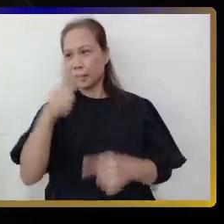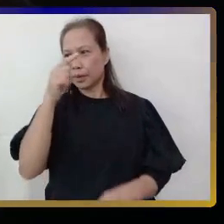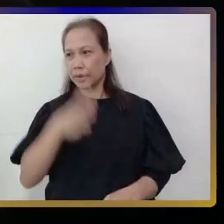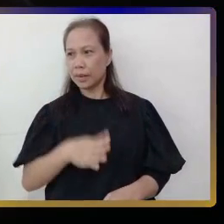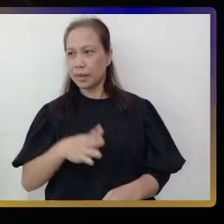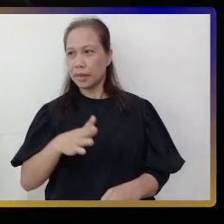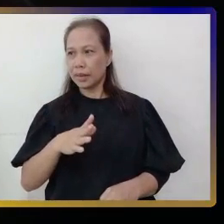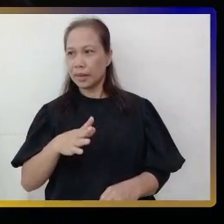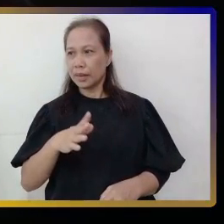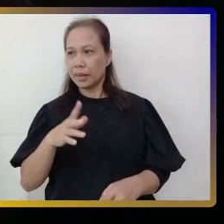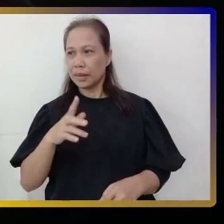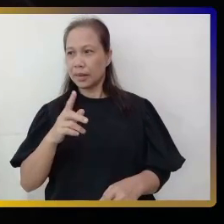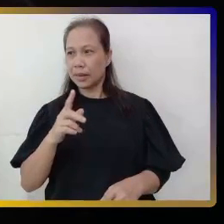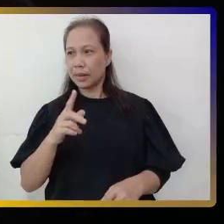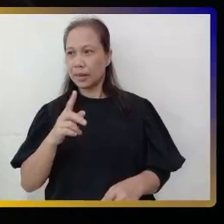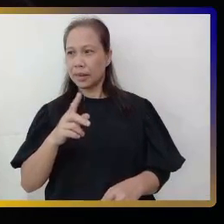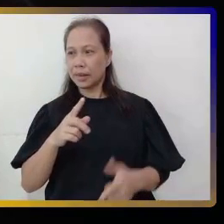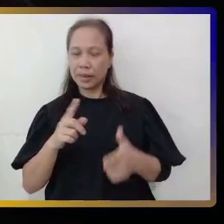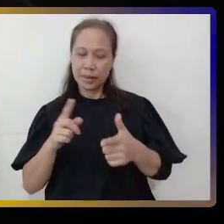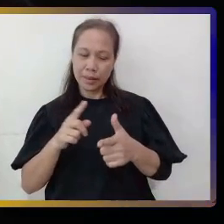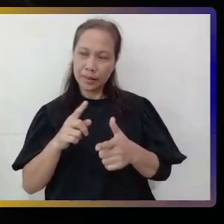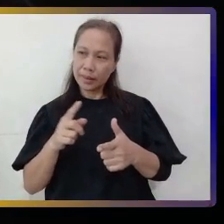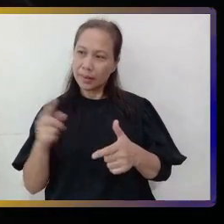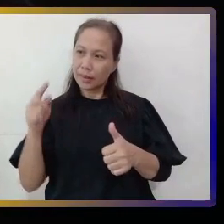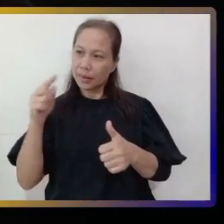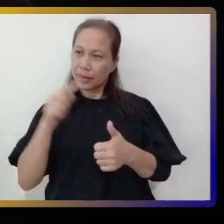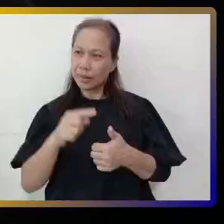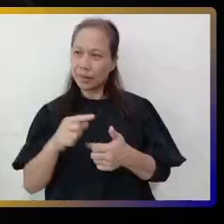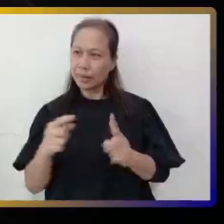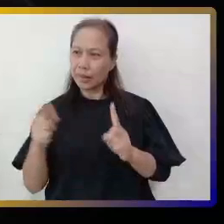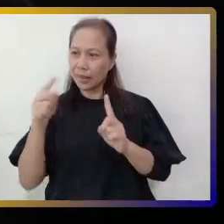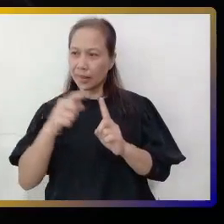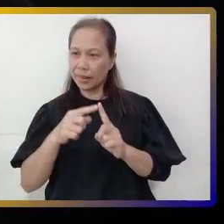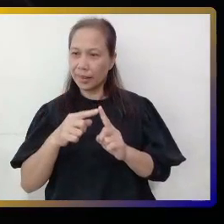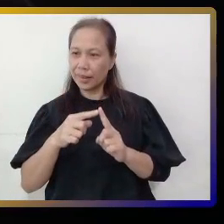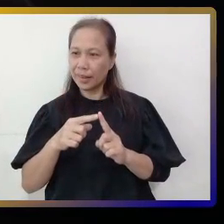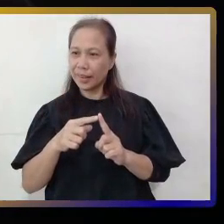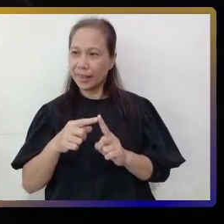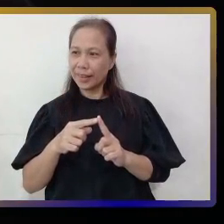is everybody following me Welcome to